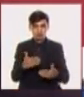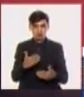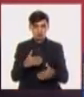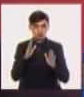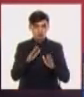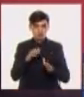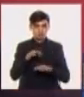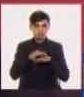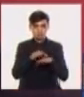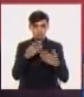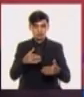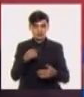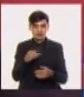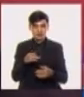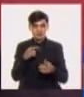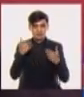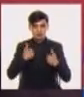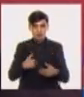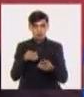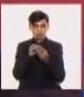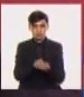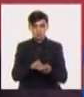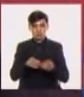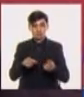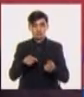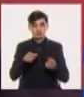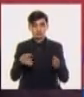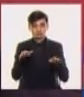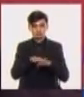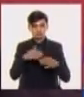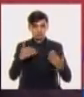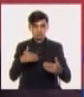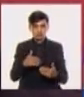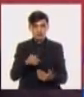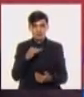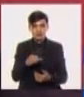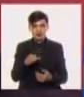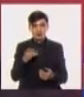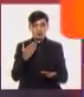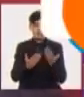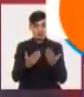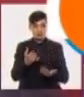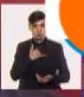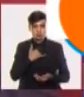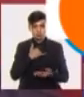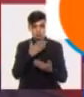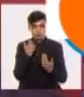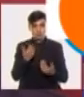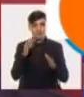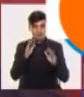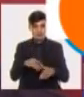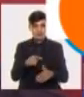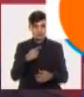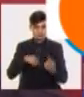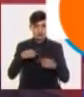есть они приезжают туда на узенькую, грузят тело, везут, хоронят, закапывают. Я говорю, а если у нас нет, допустим, ну ладно, хорошо, мы